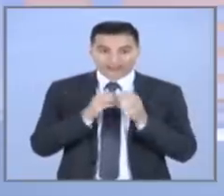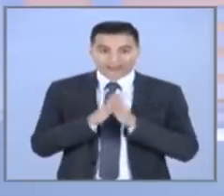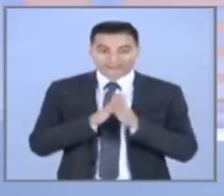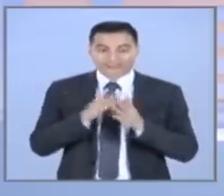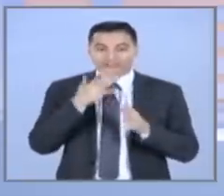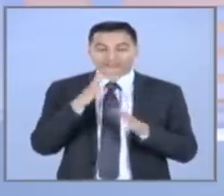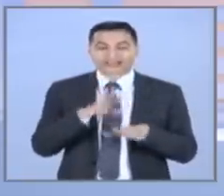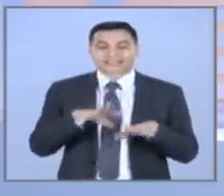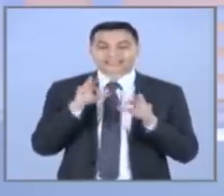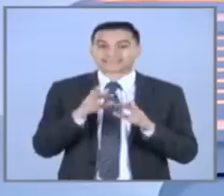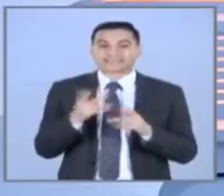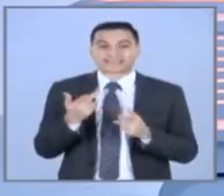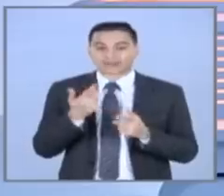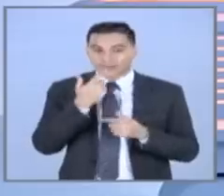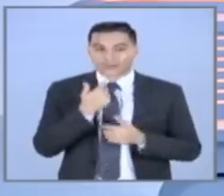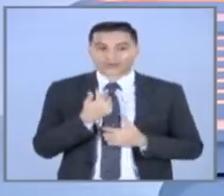إيه الجديد يا مدام غادة؟